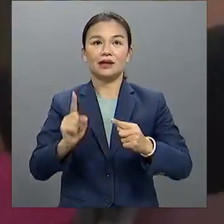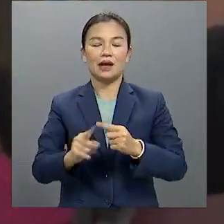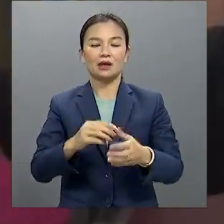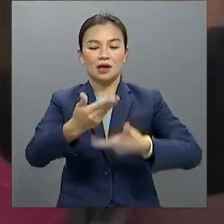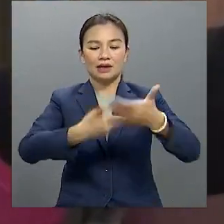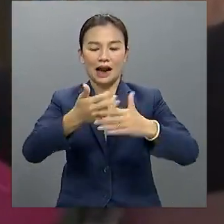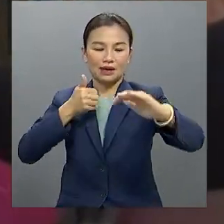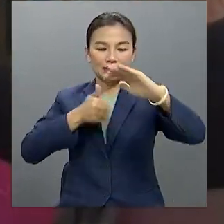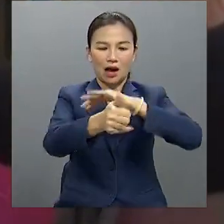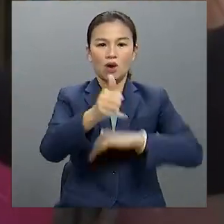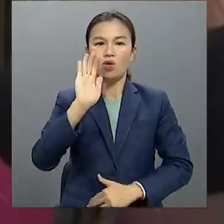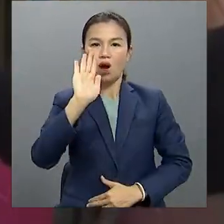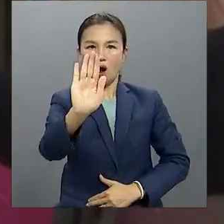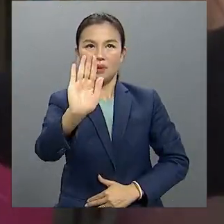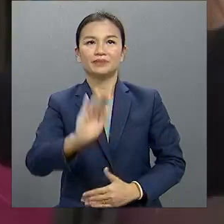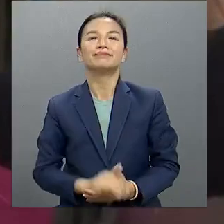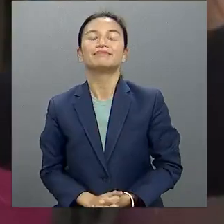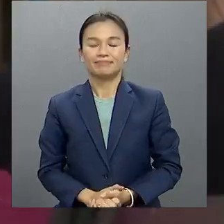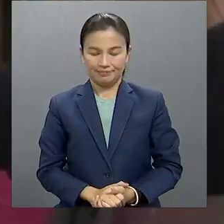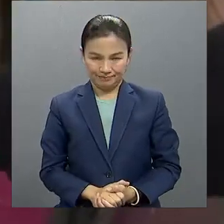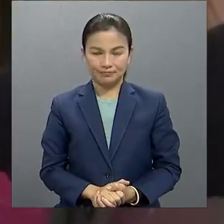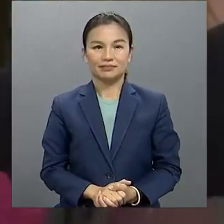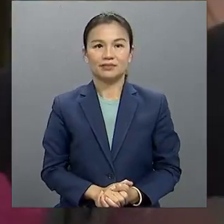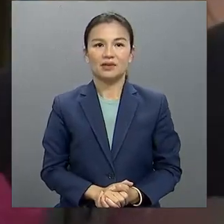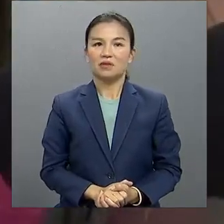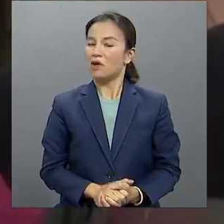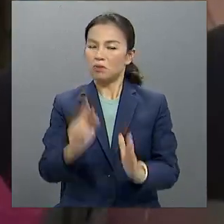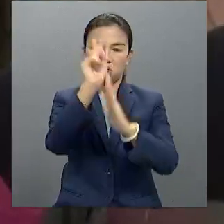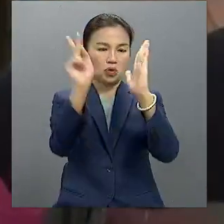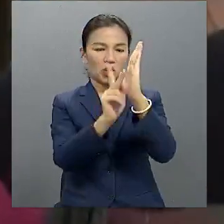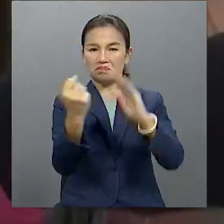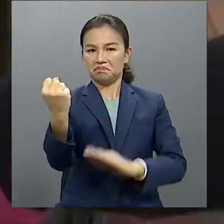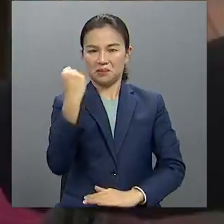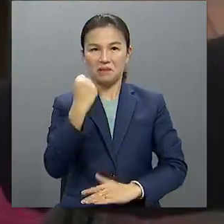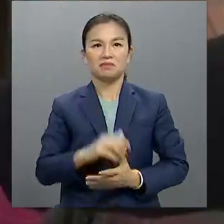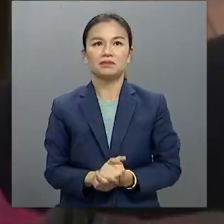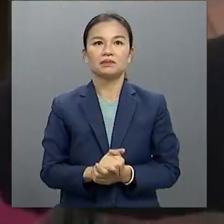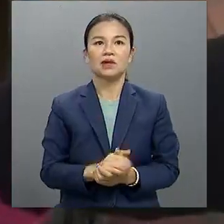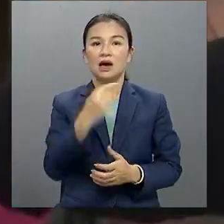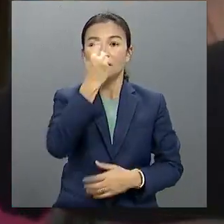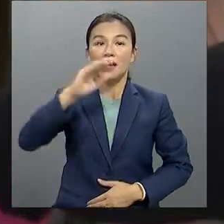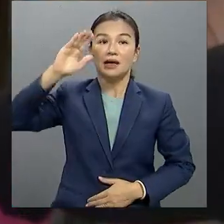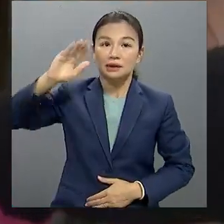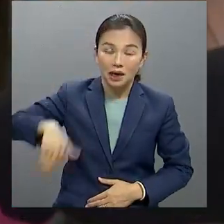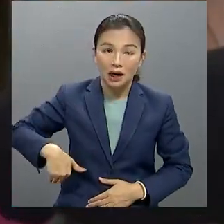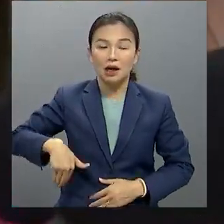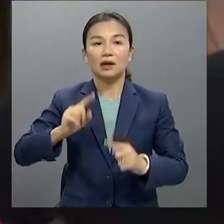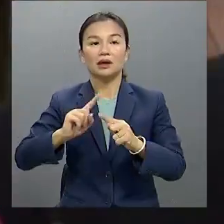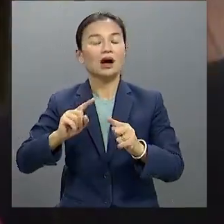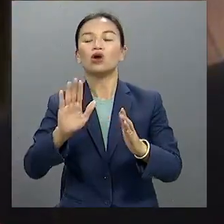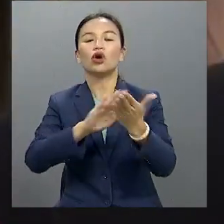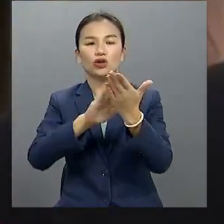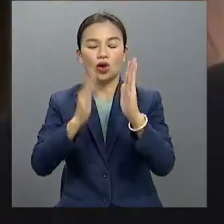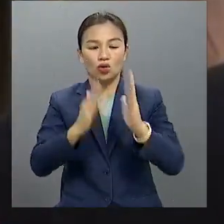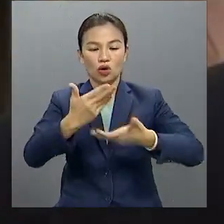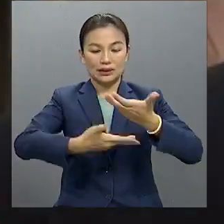ก็คือห้ามเข้าเลยไม่มีข้อแม้ค่ะถ้าเป็นคนที่แบบค้าขายอยู่ในนี้แล้วก็ทำงานอยู่ในตลาดคือ